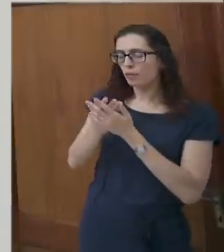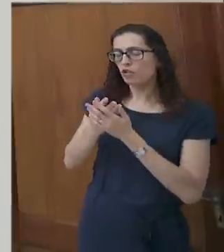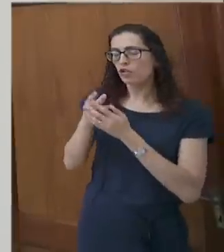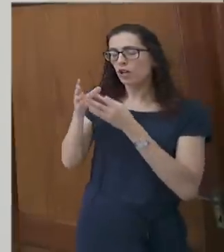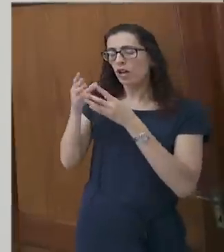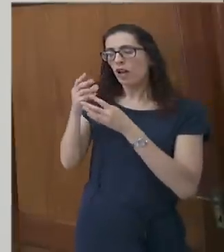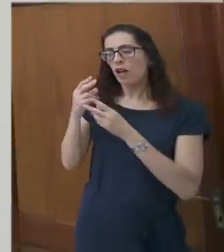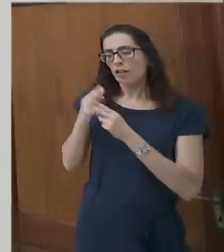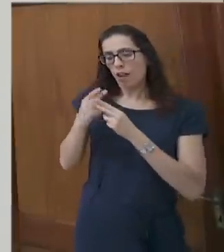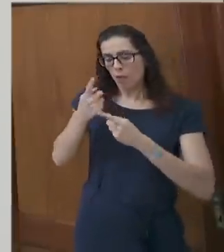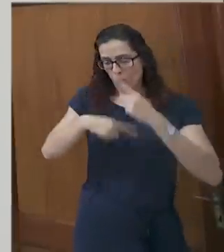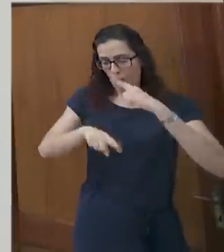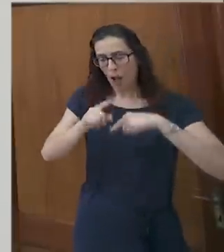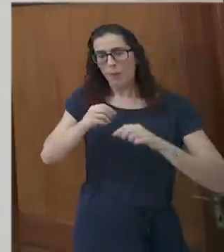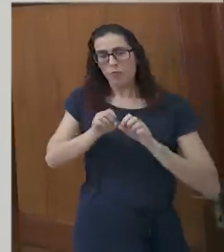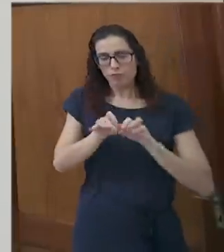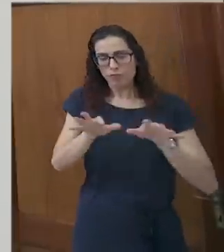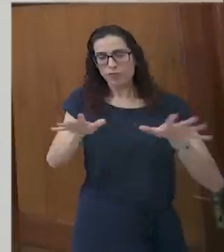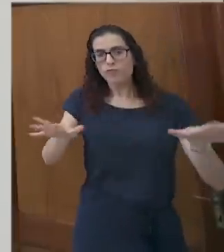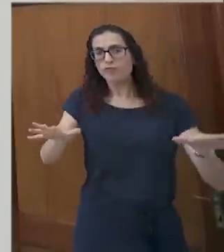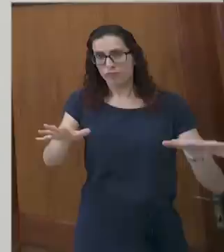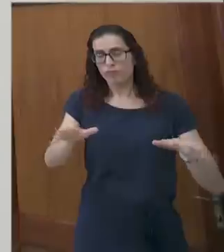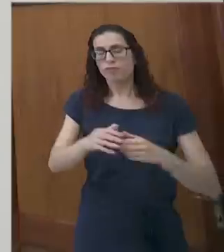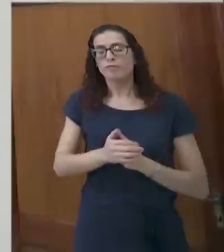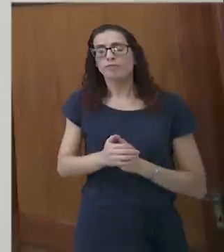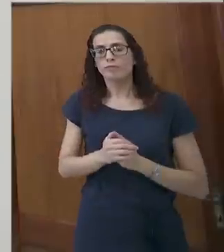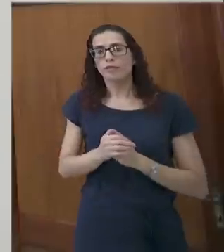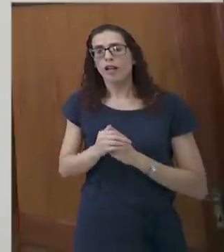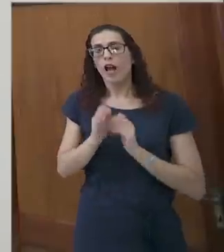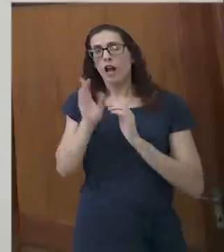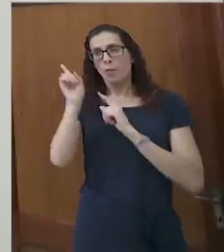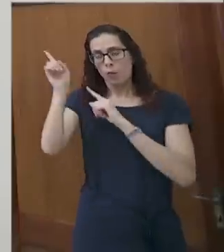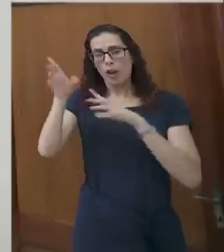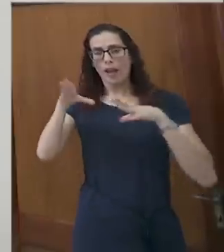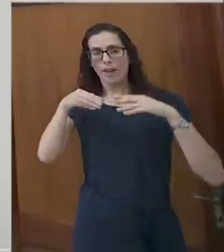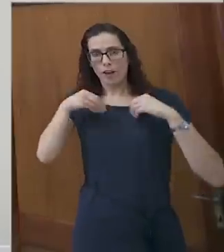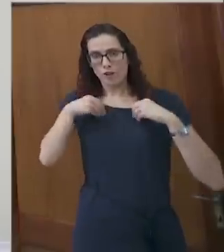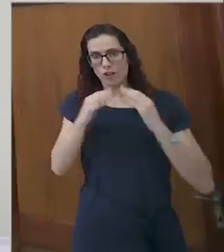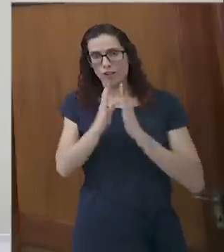dixxipli tiegħek li ħabbru l-Evanġelju. Nitolbu.